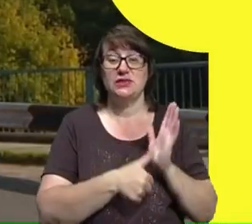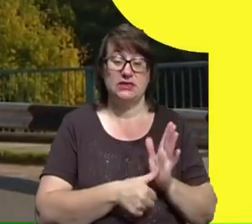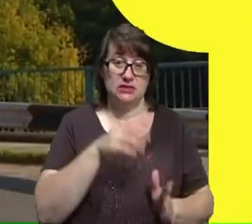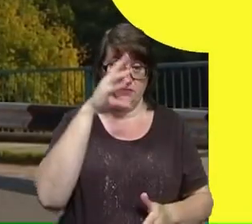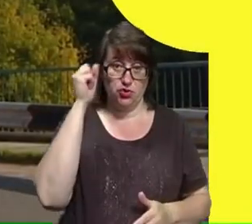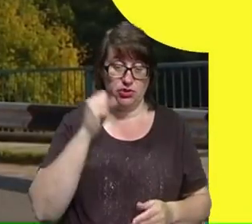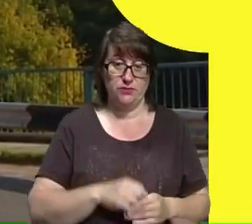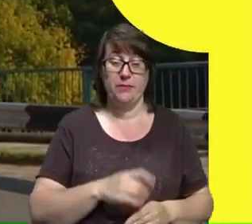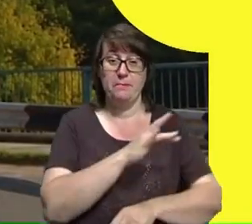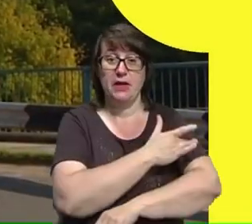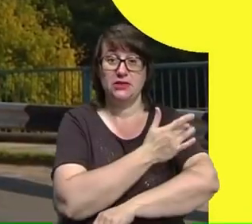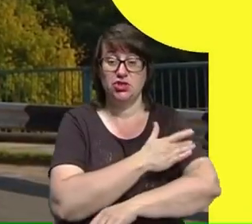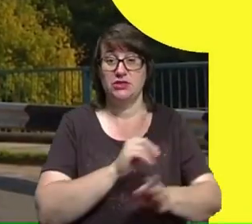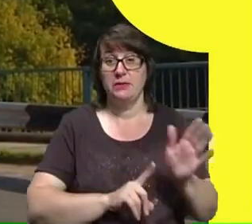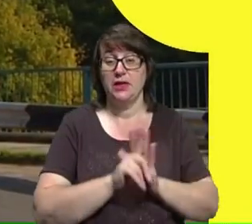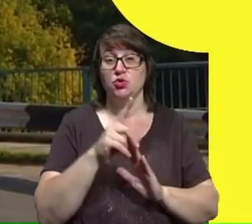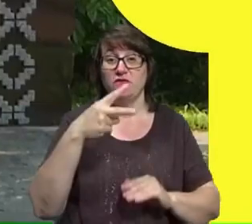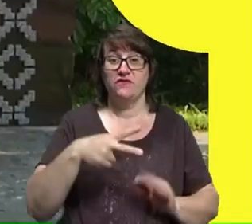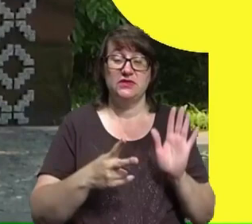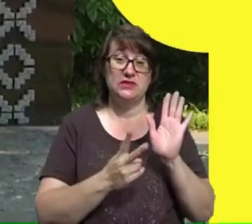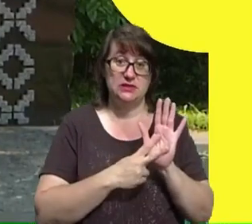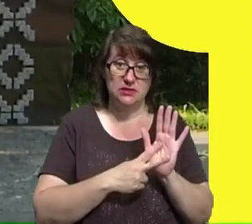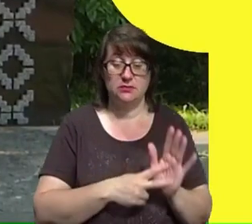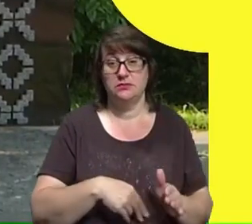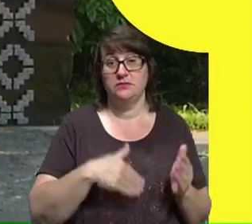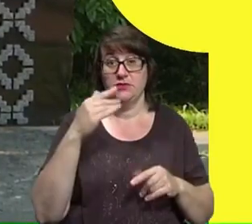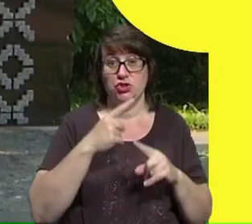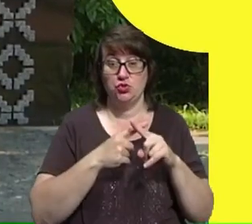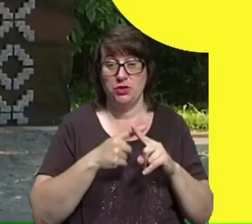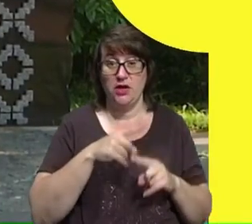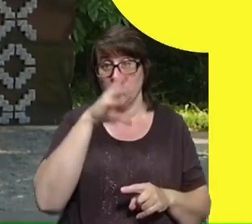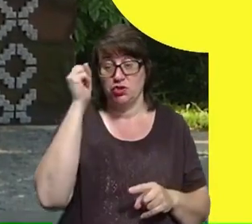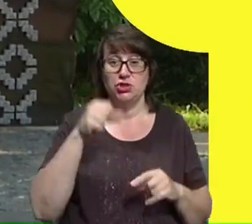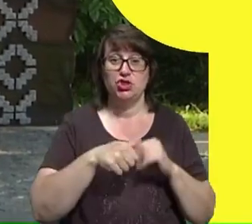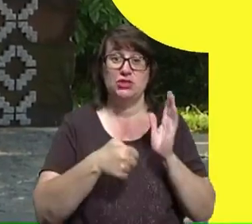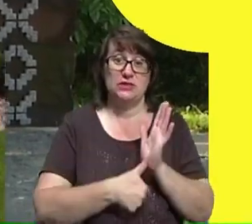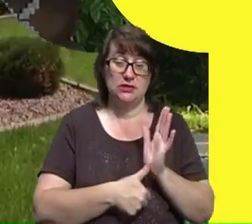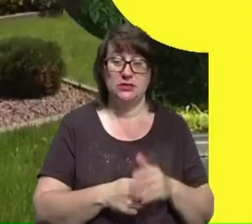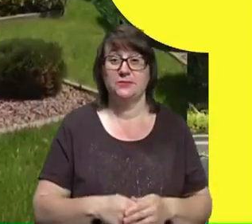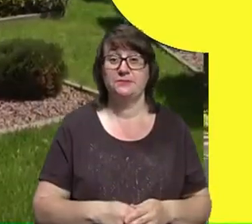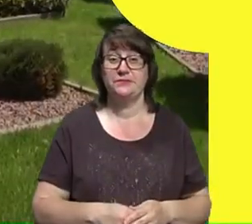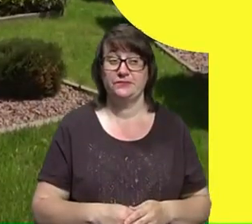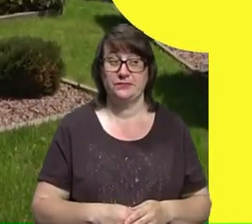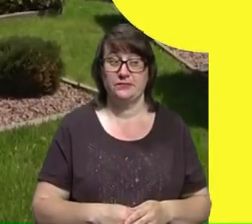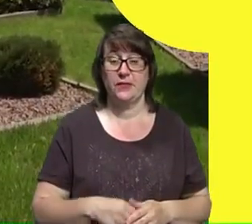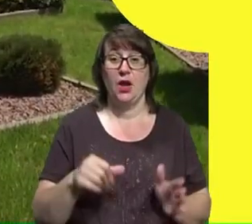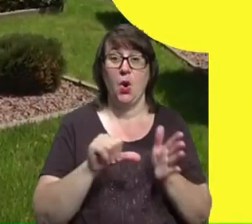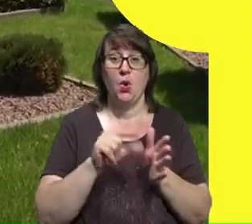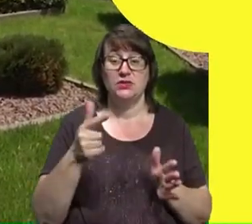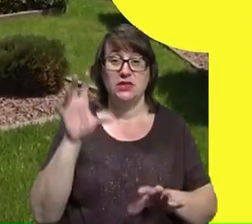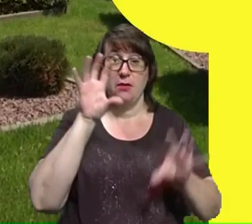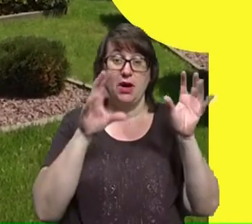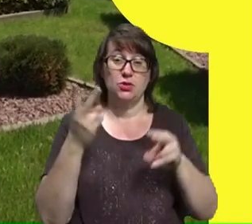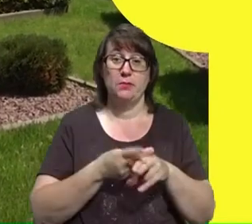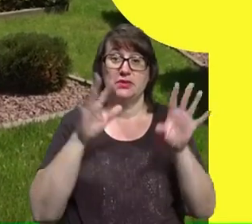Бердичеві температура в день 27 градусів вище нуля, вночі від 16 градусів. У Коростені хмарно без опадів.